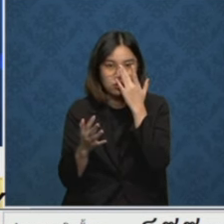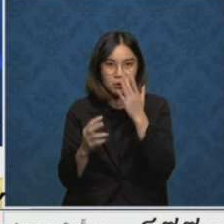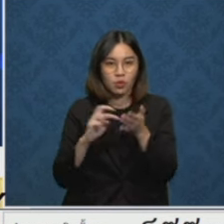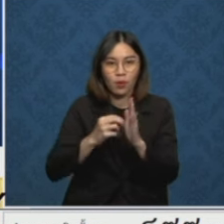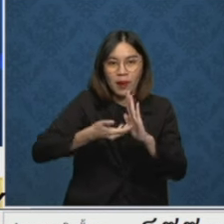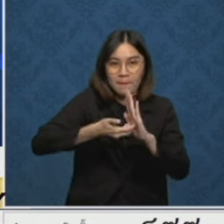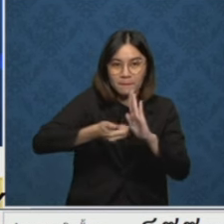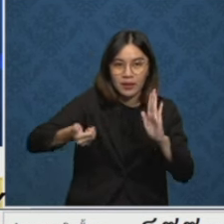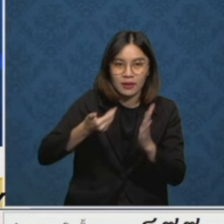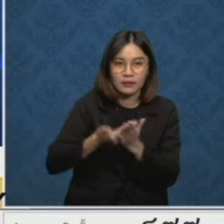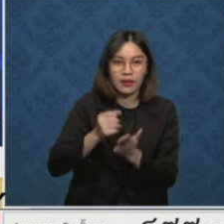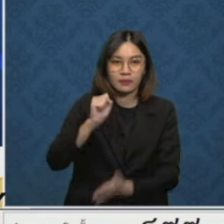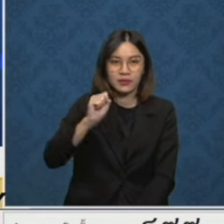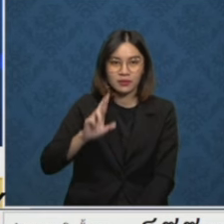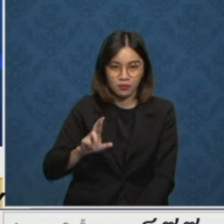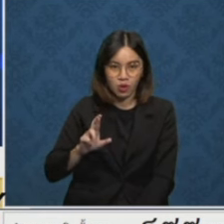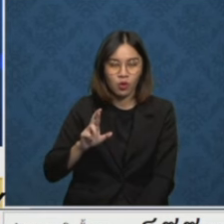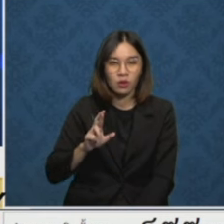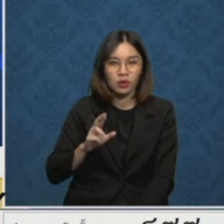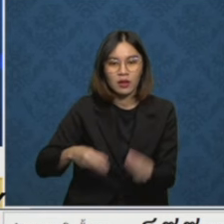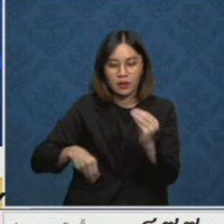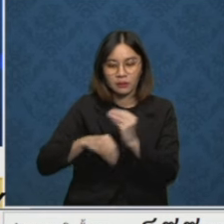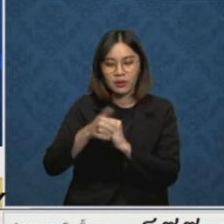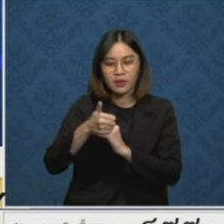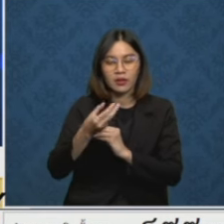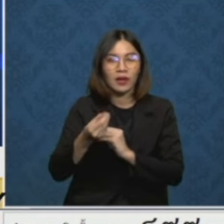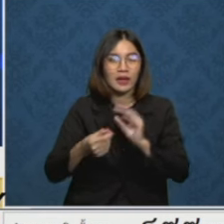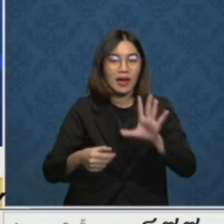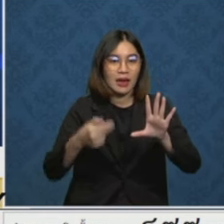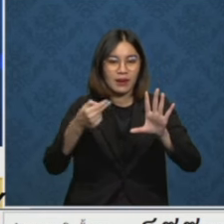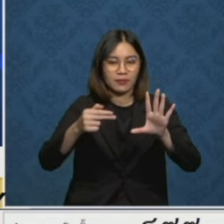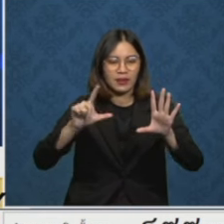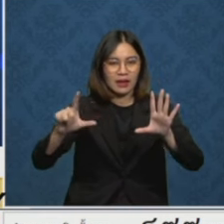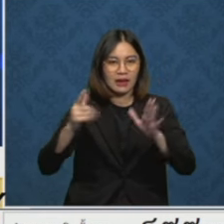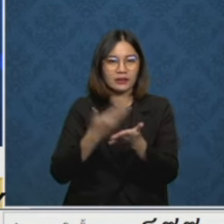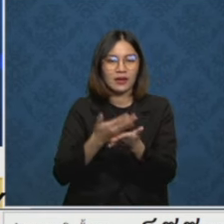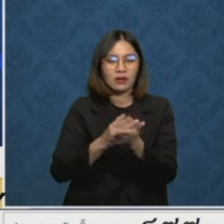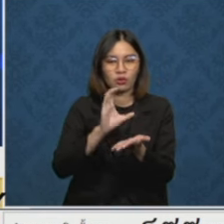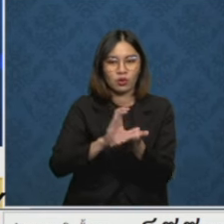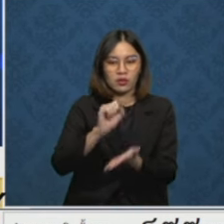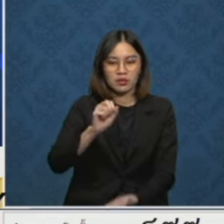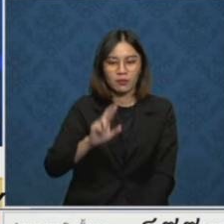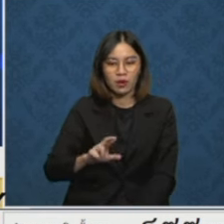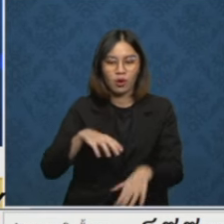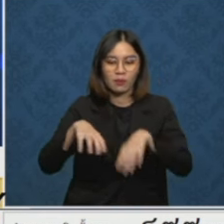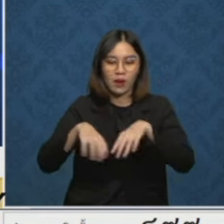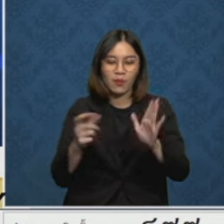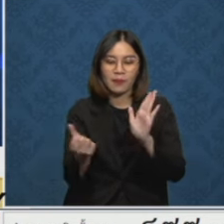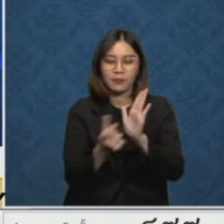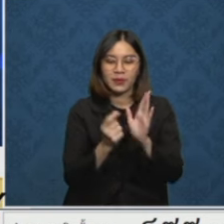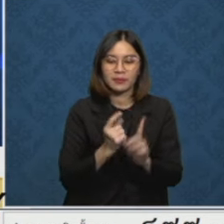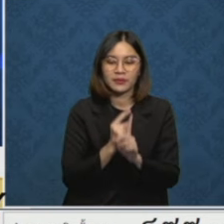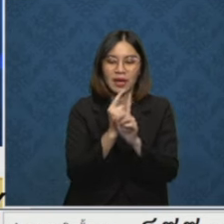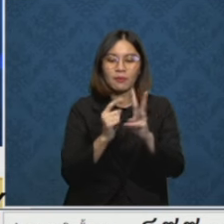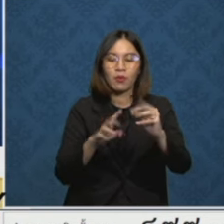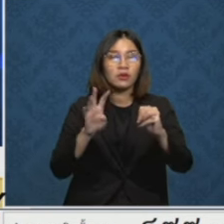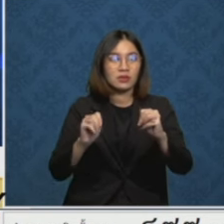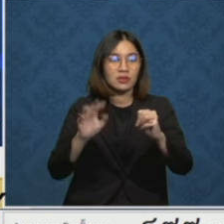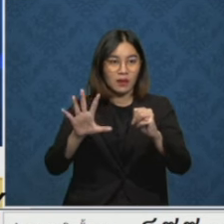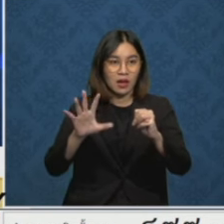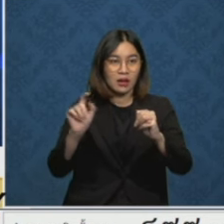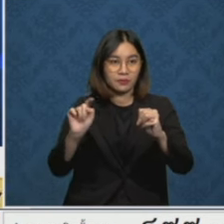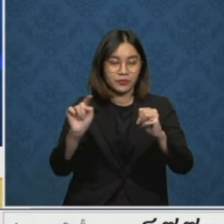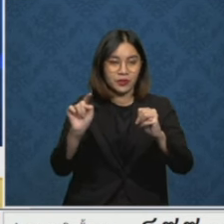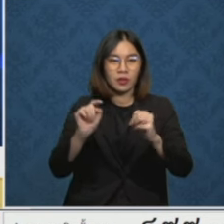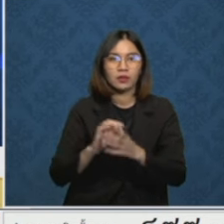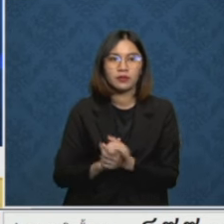เบิกจ่ายทุนสำรองจ่ายได้อีก 50,000 ล้านบาทเงินทุนสำรองจ่ายนะคะก็บัญญัติไว้ตามมาตรา45นี่แหละค่ะที่บ